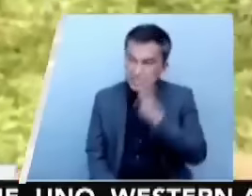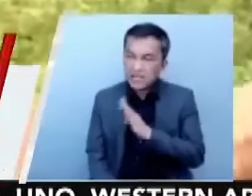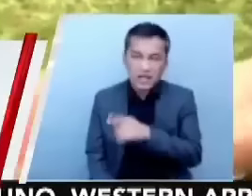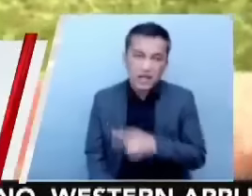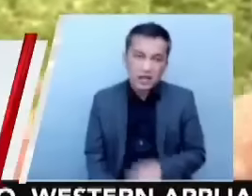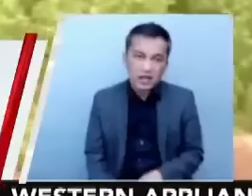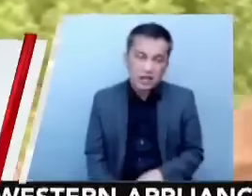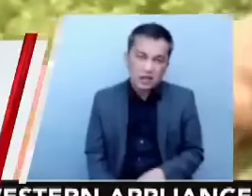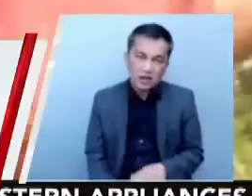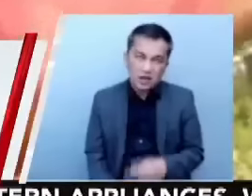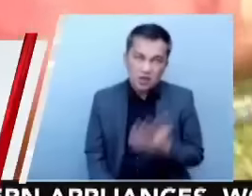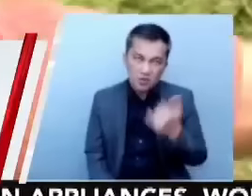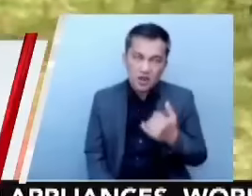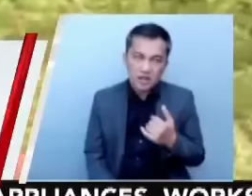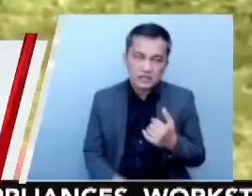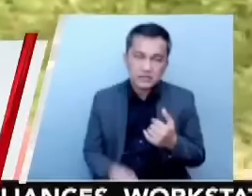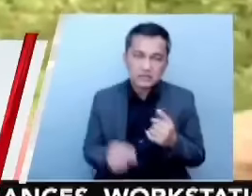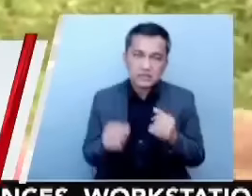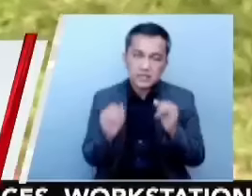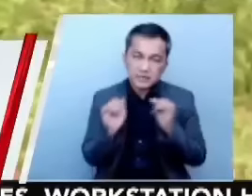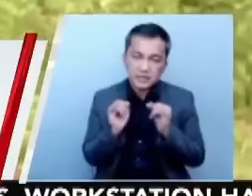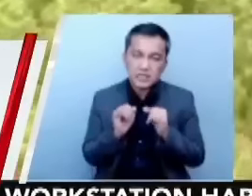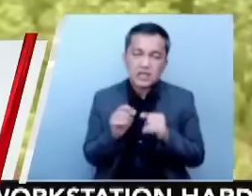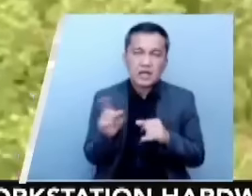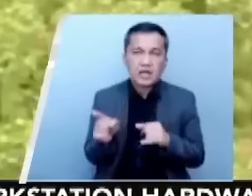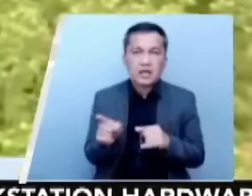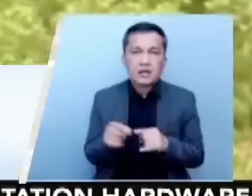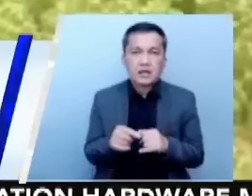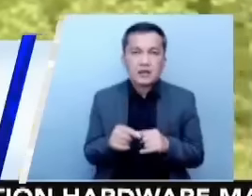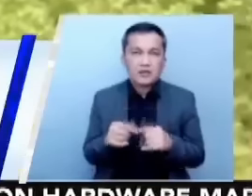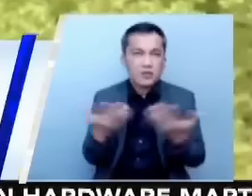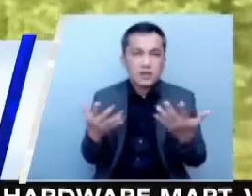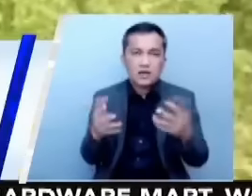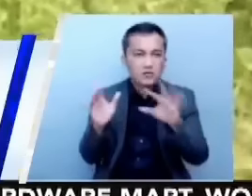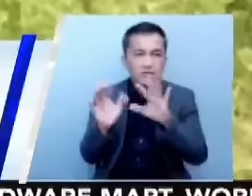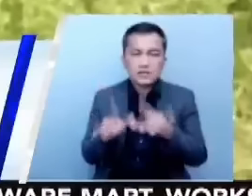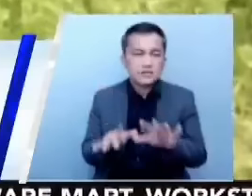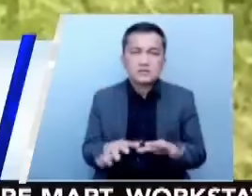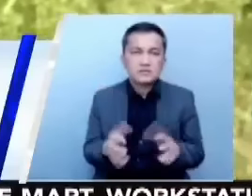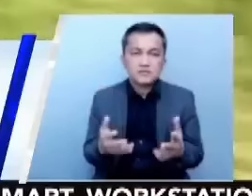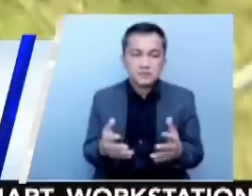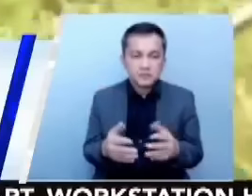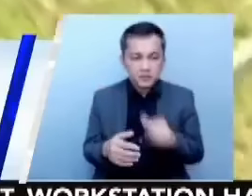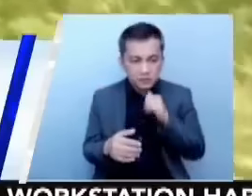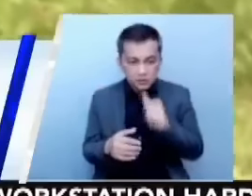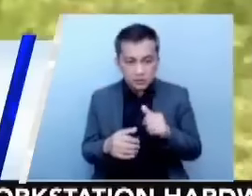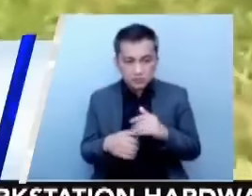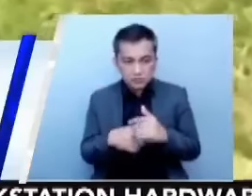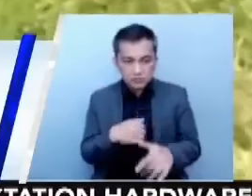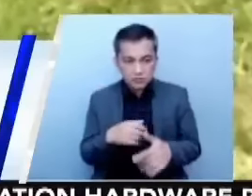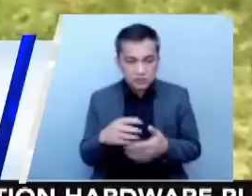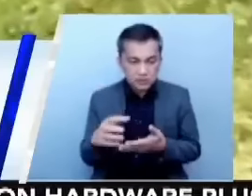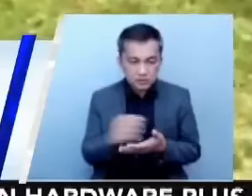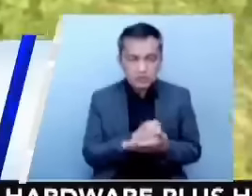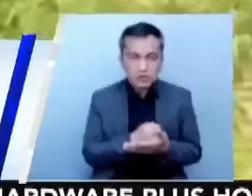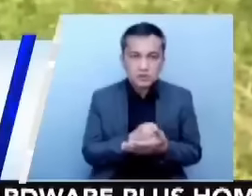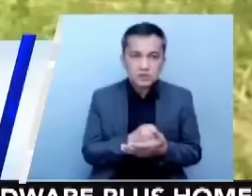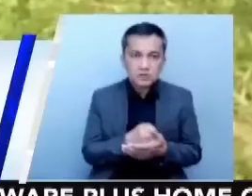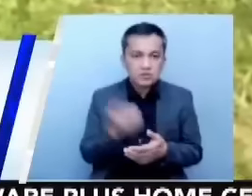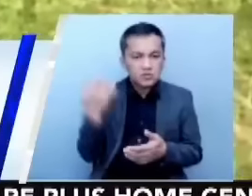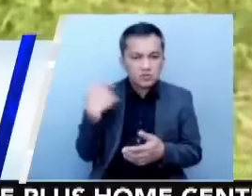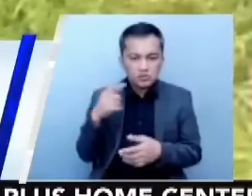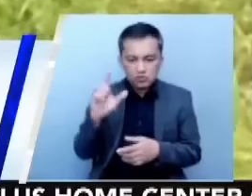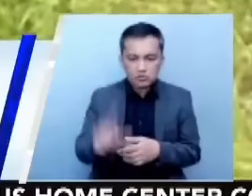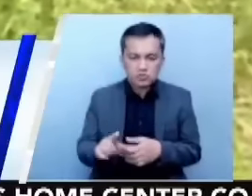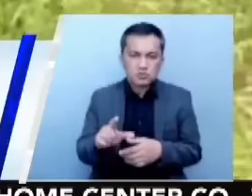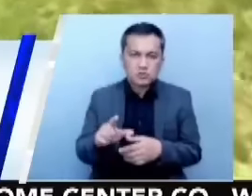na. At saka walang ulan. Bakit hindi agad inarbes yan ang mga magsasaka? Kasi mababang presyo nun, hindi naman